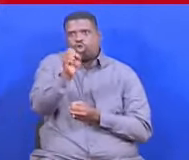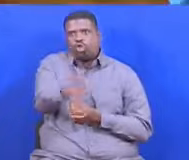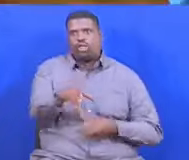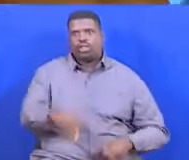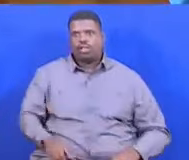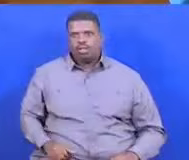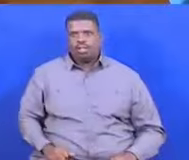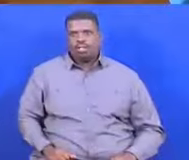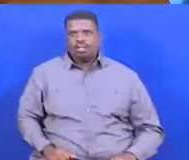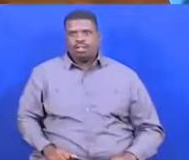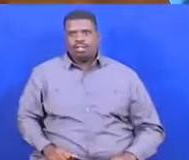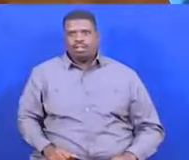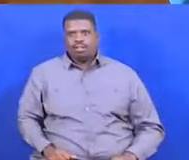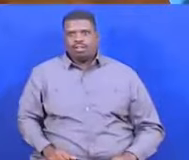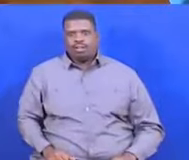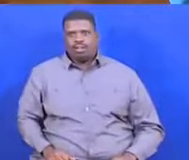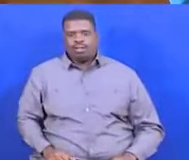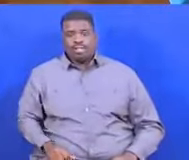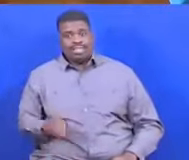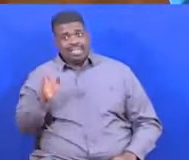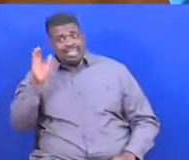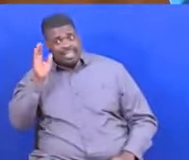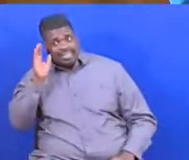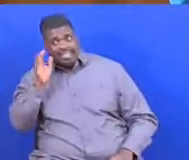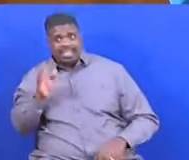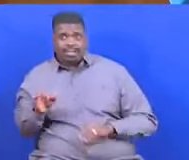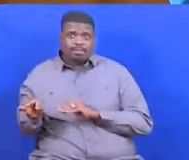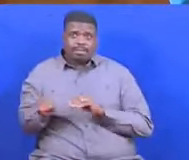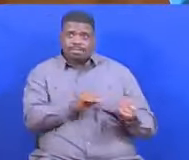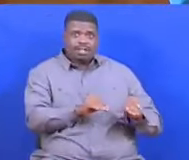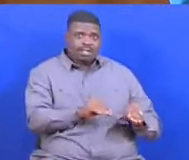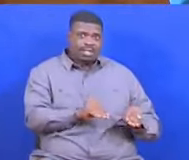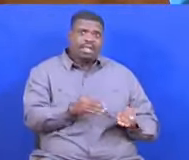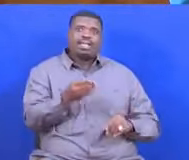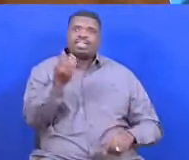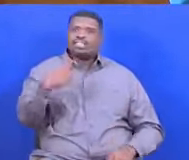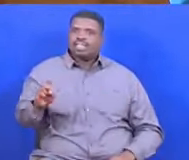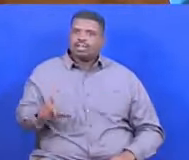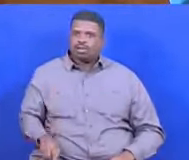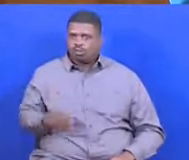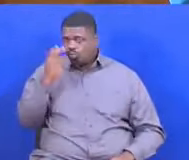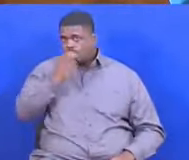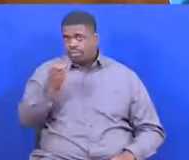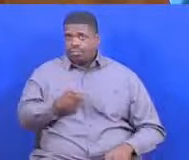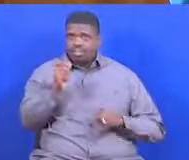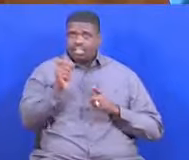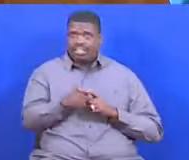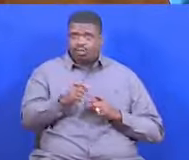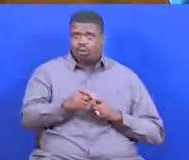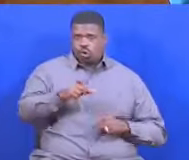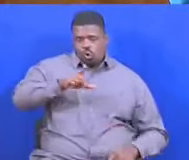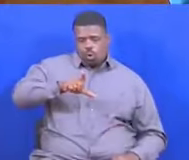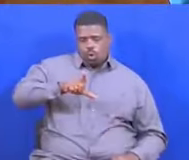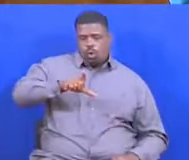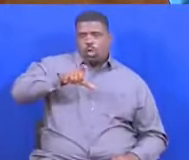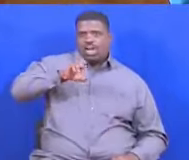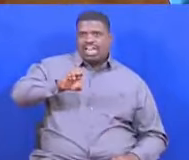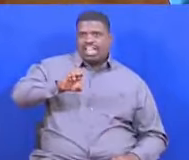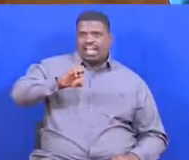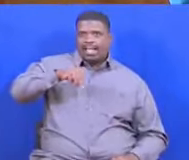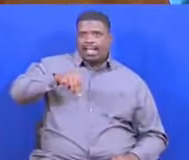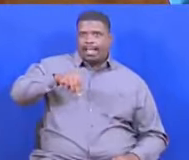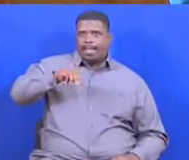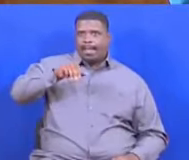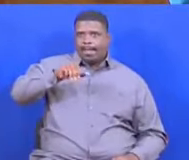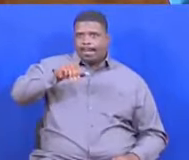Aya, asante sana. Nasikia toleo, nasikia miamala. Haya, tutafute neno hilo kwa Kiswahili ili Kiswahili